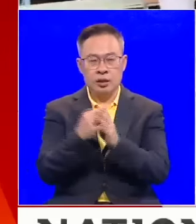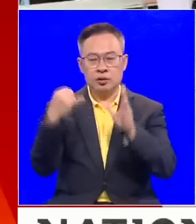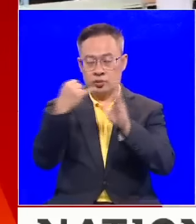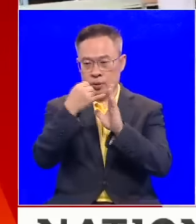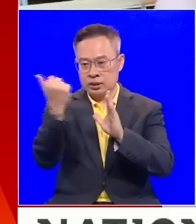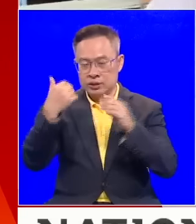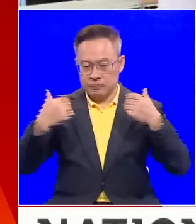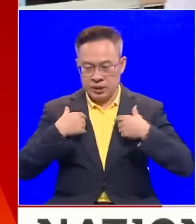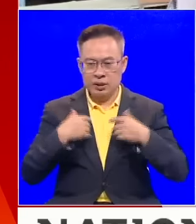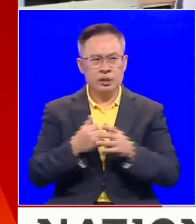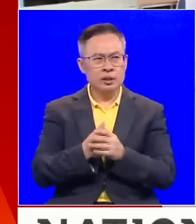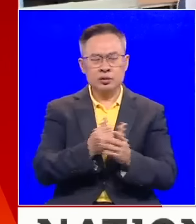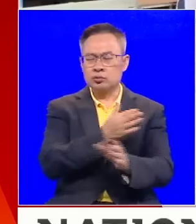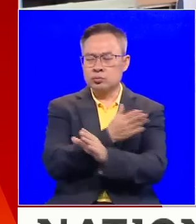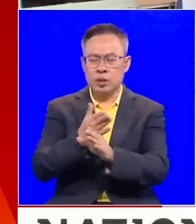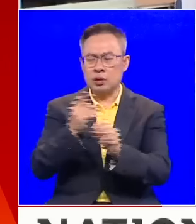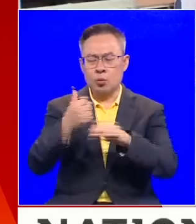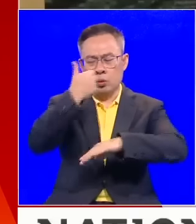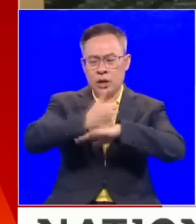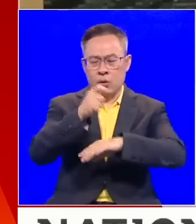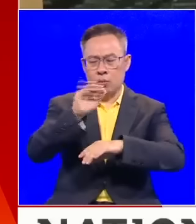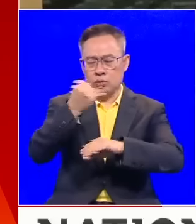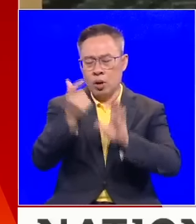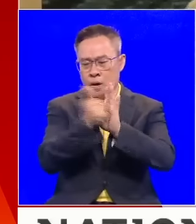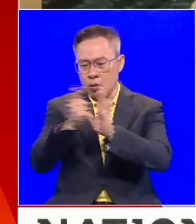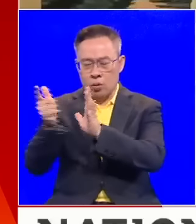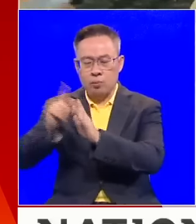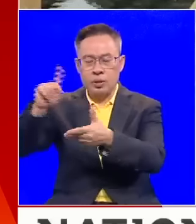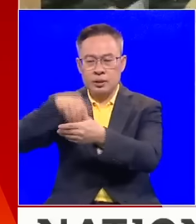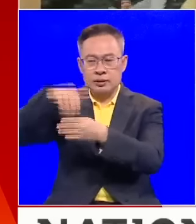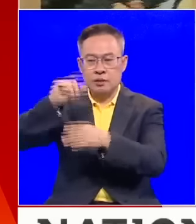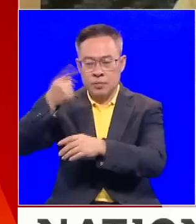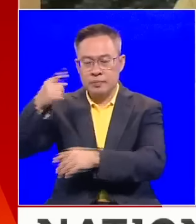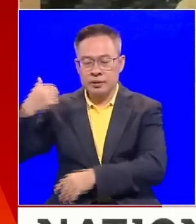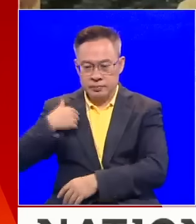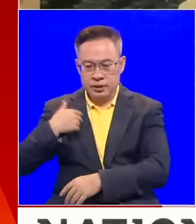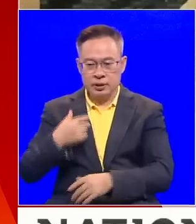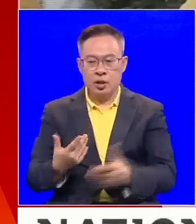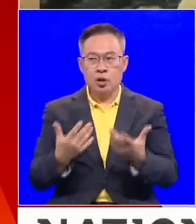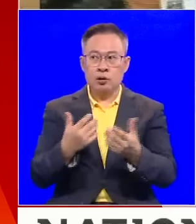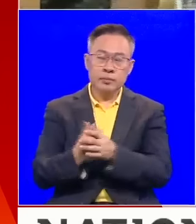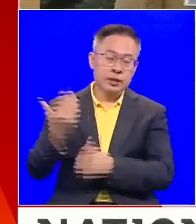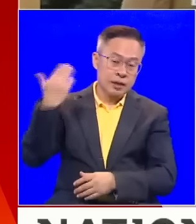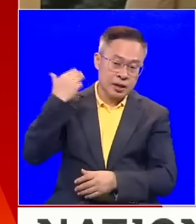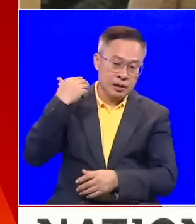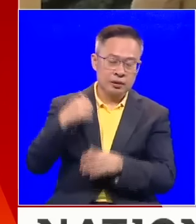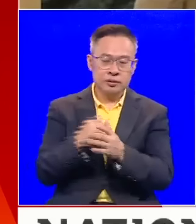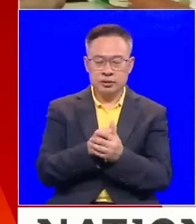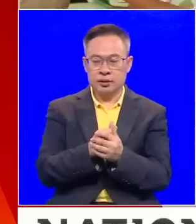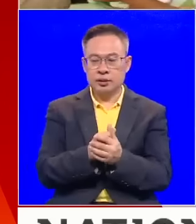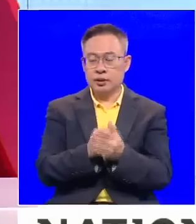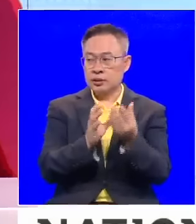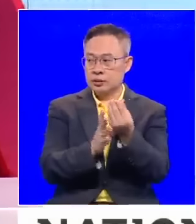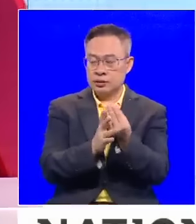ที่1กันยายนนี้แต่ก็จะเป็นสนามลาจังหวัดแล้วนะครับเผอิญว่าสัปดาห์ที่ผ่านมาเนี่ย3จังหวัดพร้อมกัน